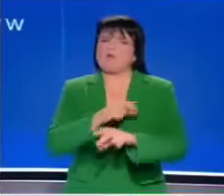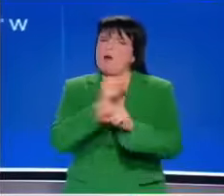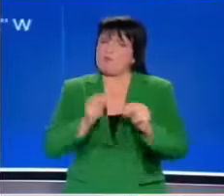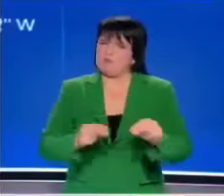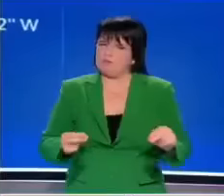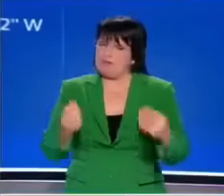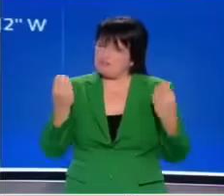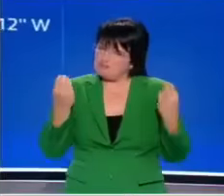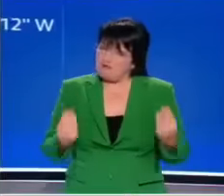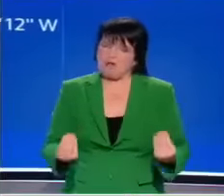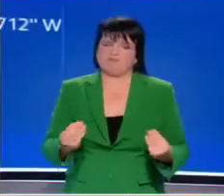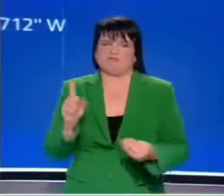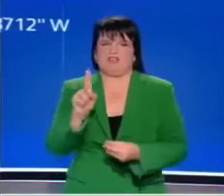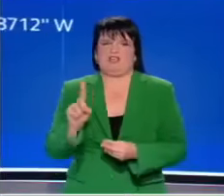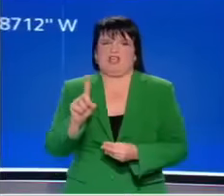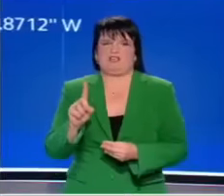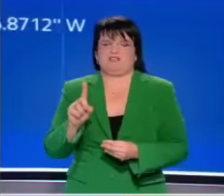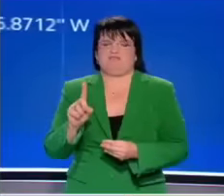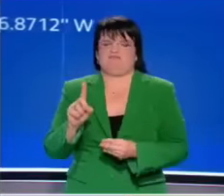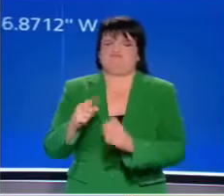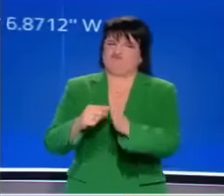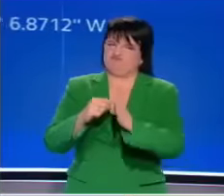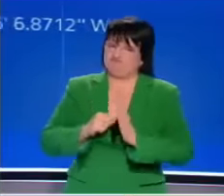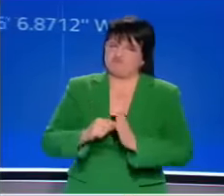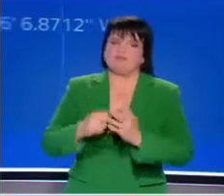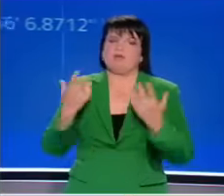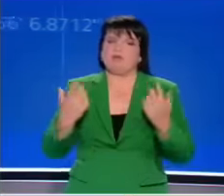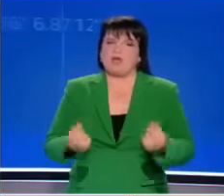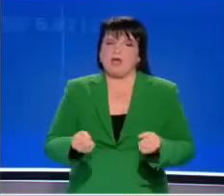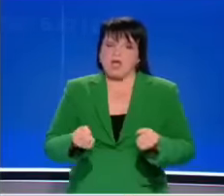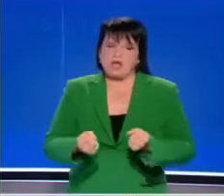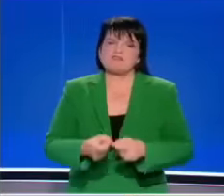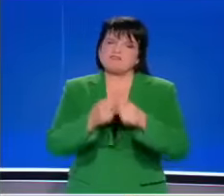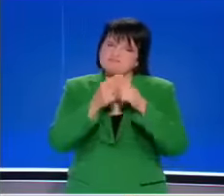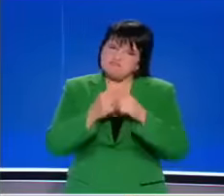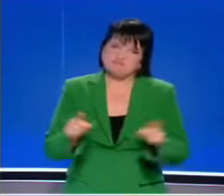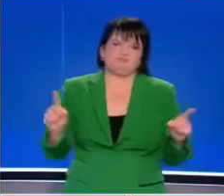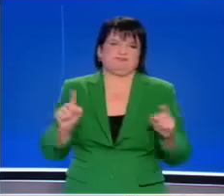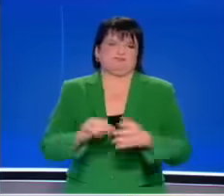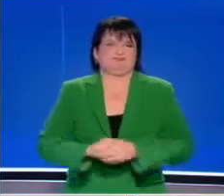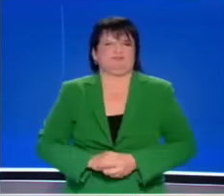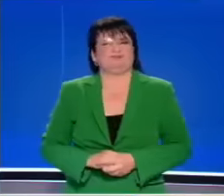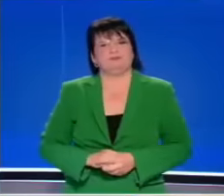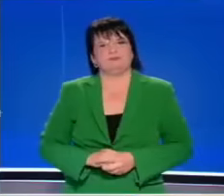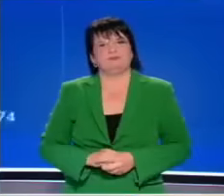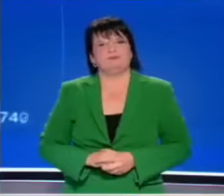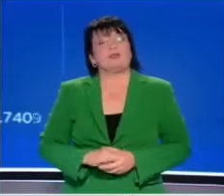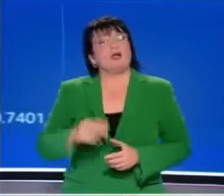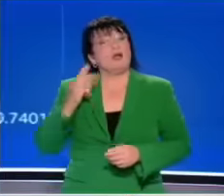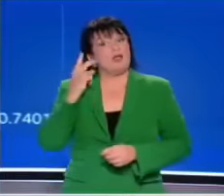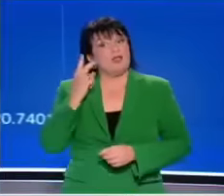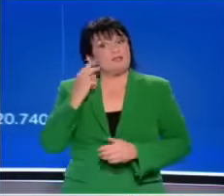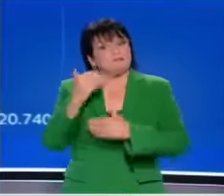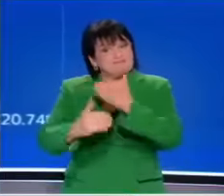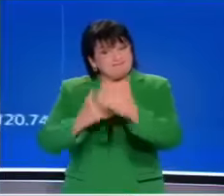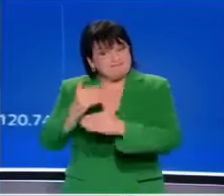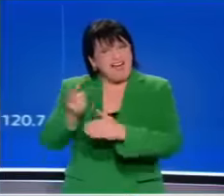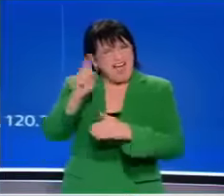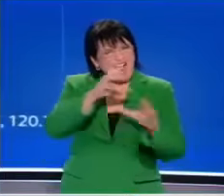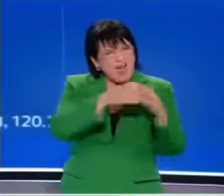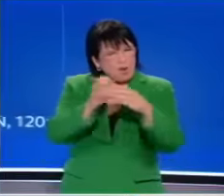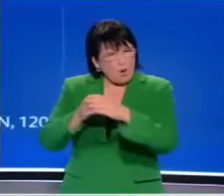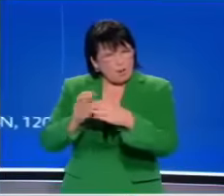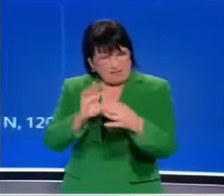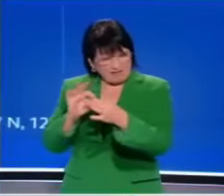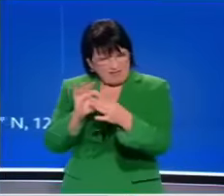αποτέλεσμα την κυριακή αλλά είμαι σίγουρος ότι θα υπάρξει μια τελείως διαφορετική δ λέτε λοιπόν πως δεν θα στε μέσα σε διεργασίες με άλλα κόμματα